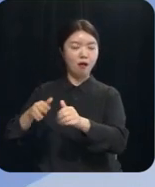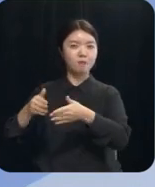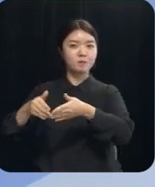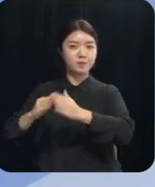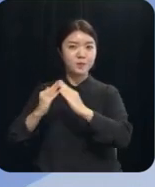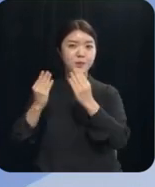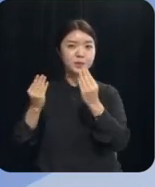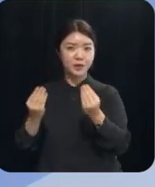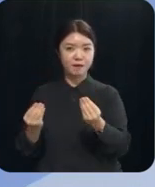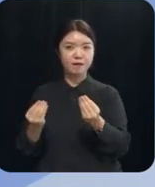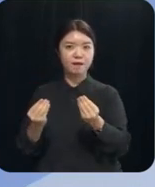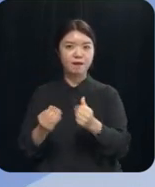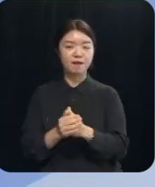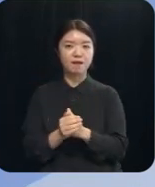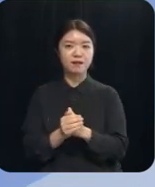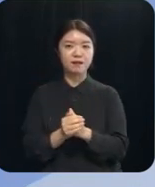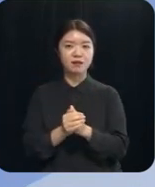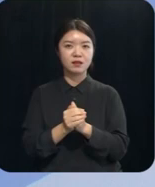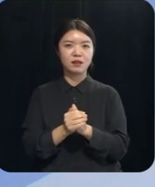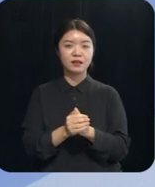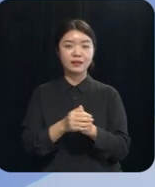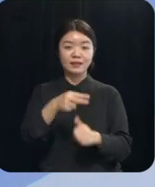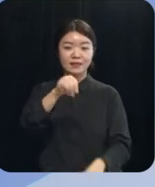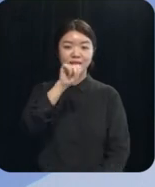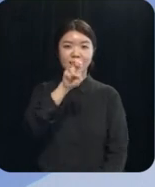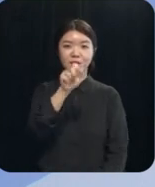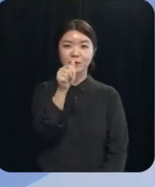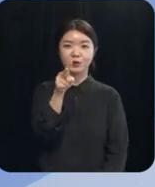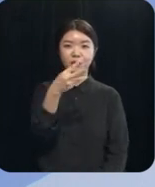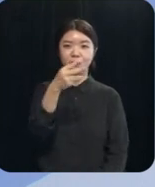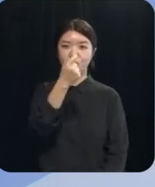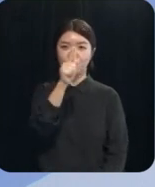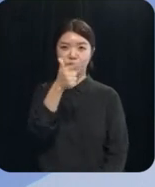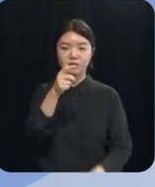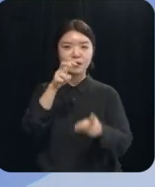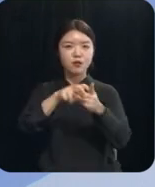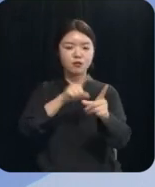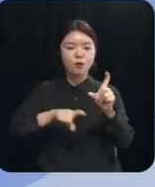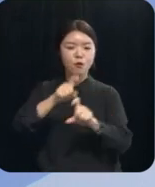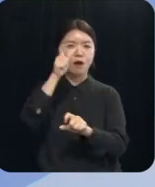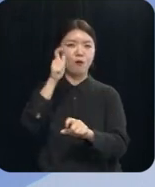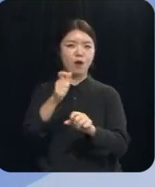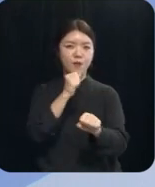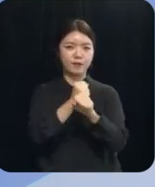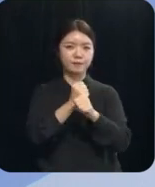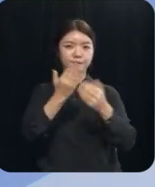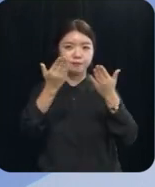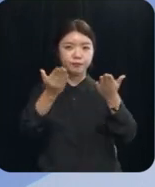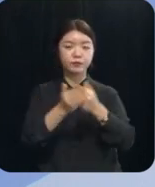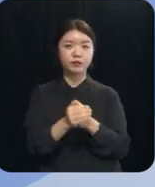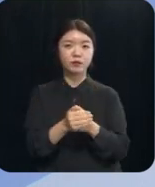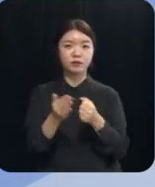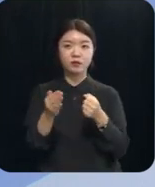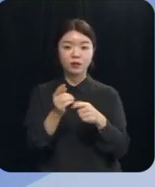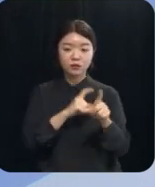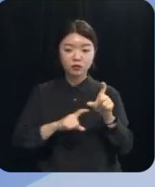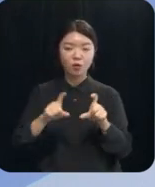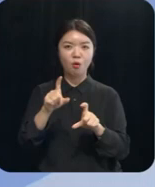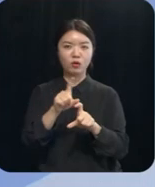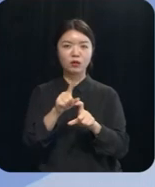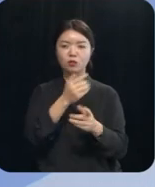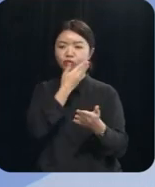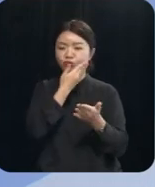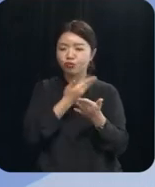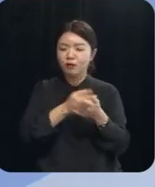구축해서 심혈관 센터를 더욱더 강화하겠습니다. 그래서 골든타임을 놓치는